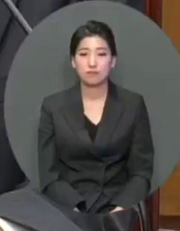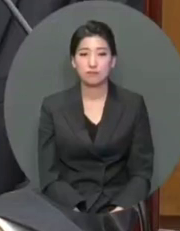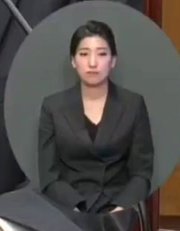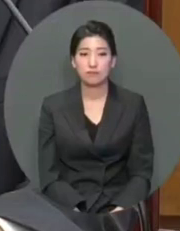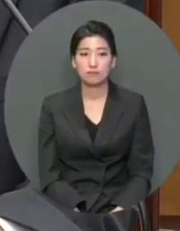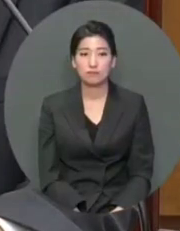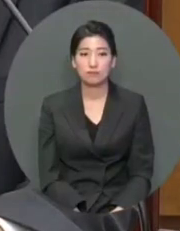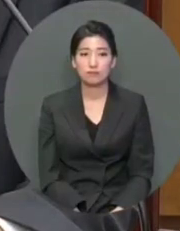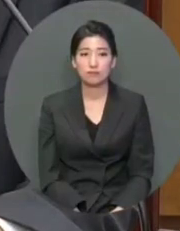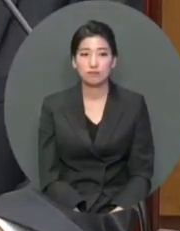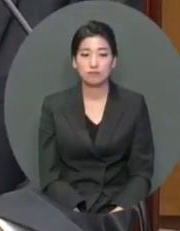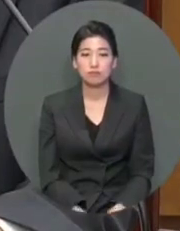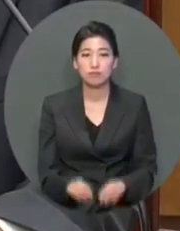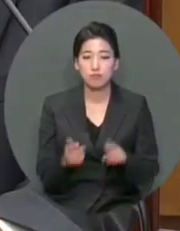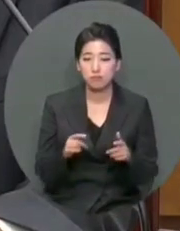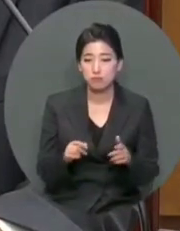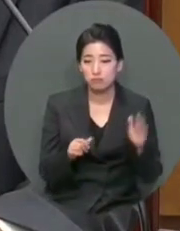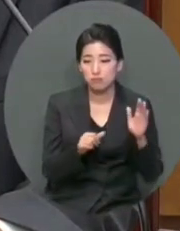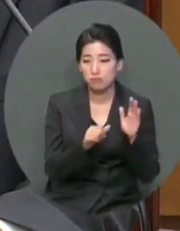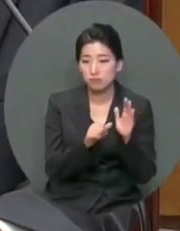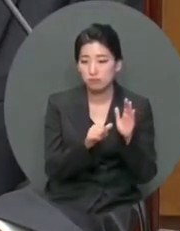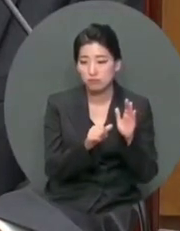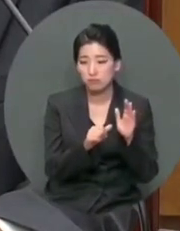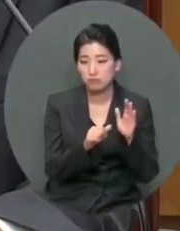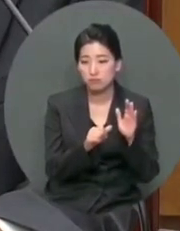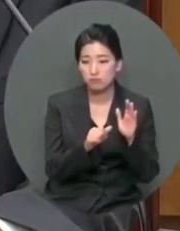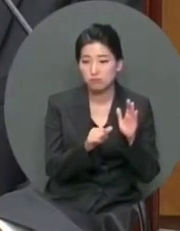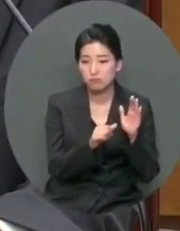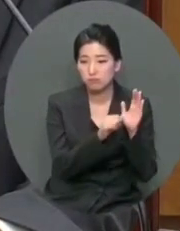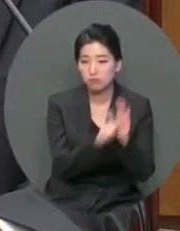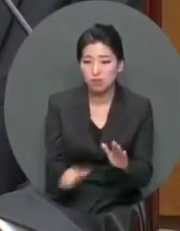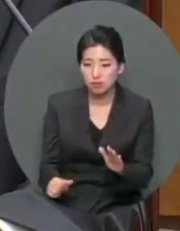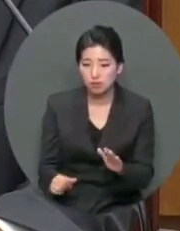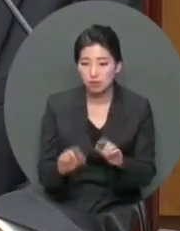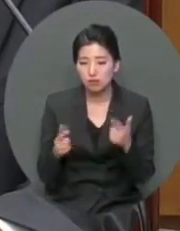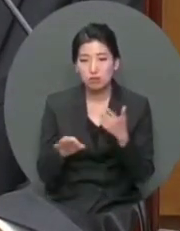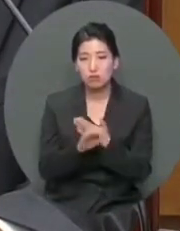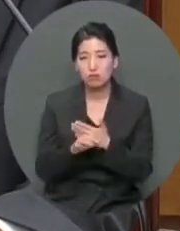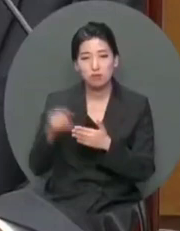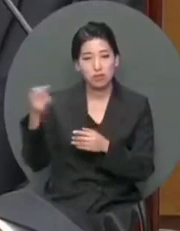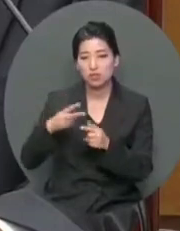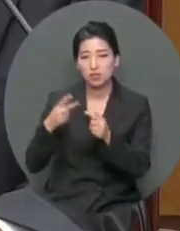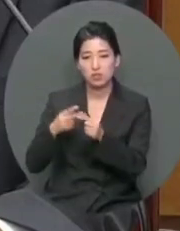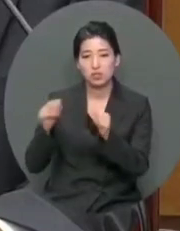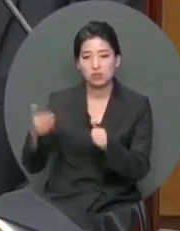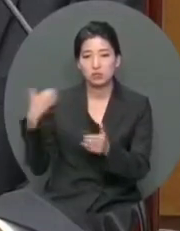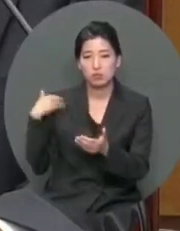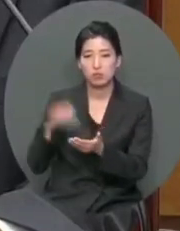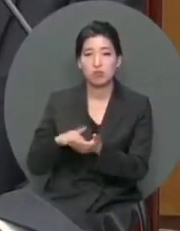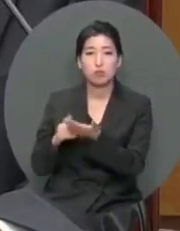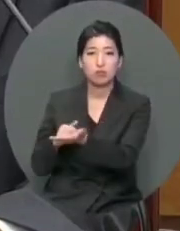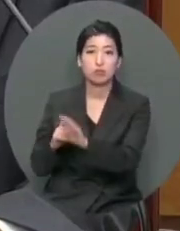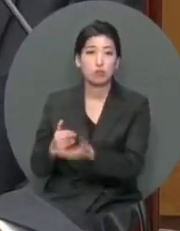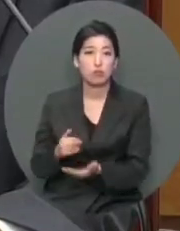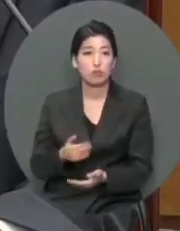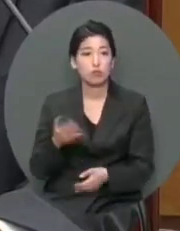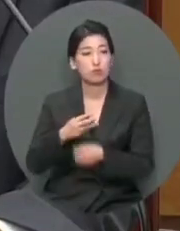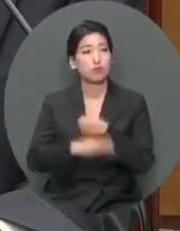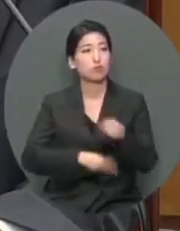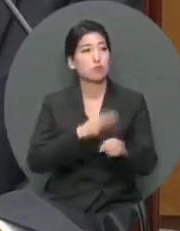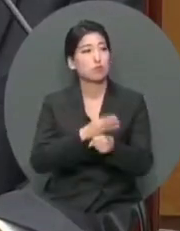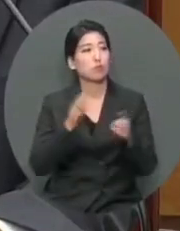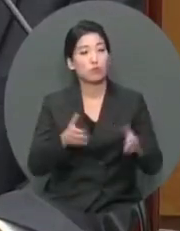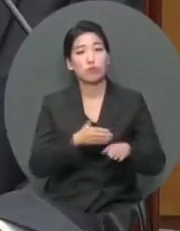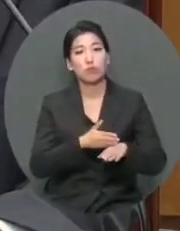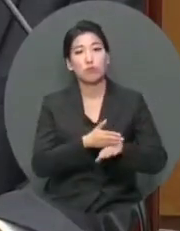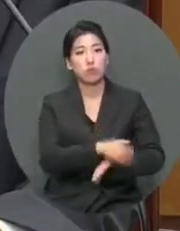기각 아니면 파기환송 아니겠습니까? 예, 그렇습니다. 그런데 3년째 대법원 판결을 끌고 있습니다. 우리 얼마